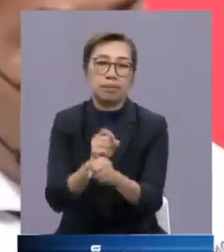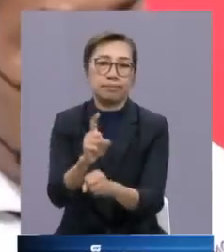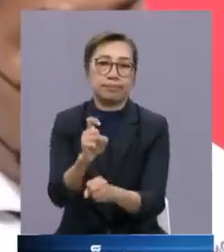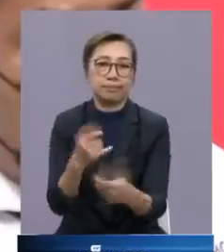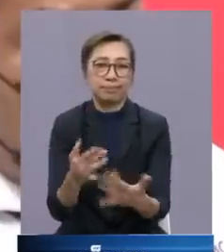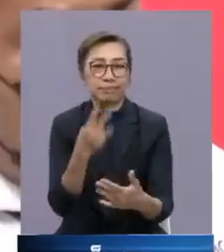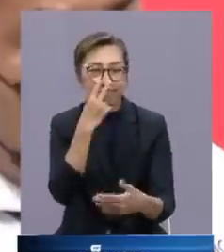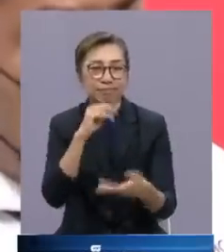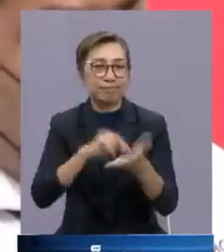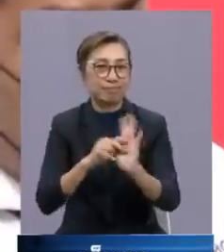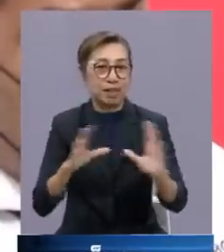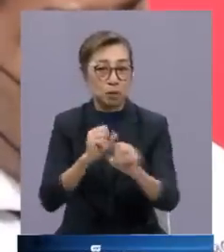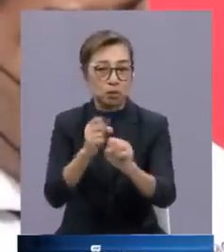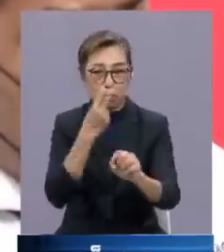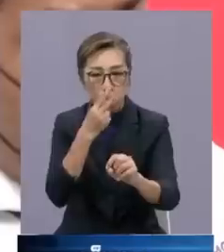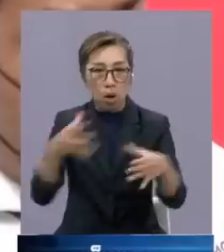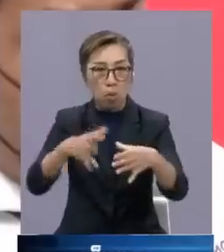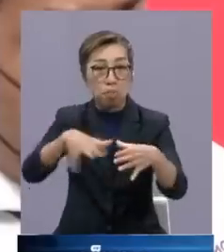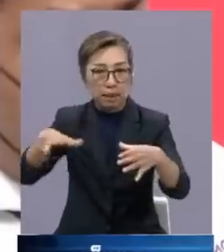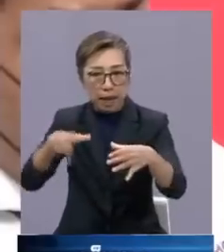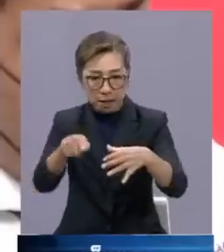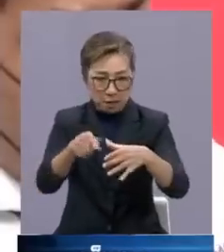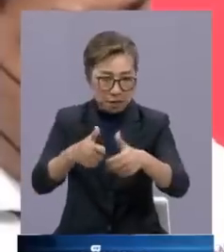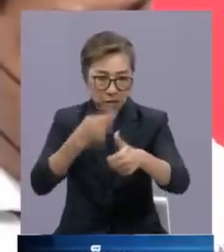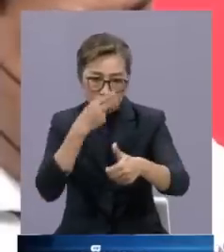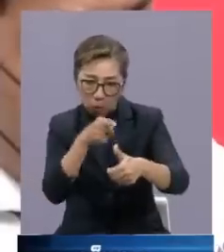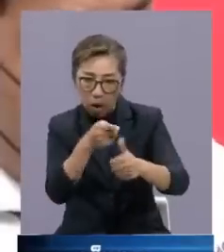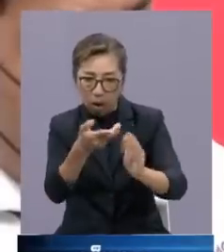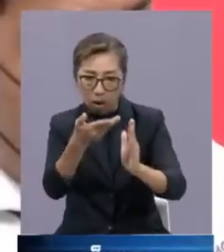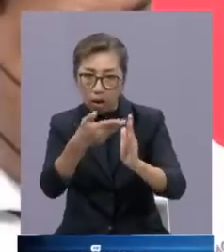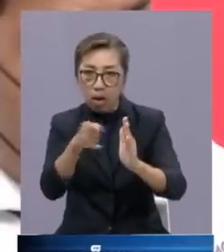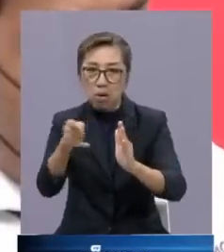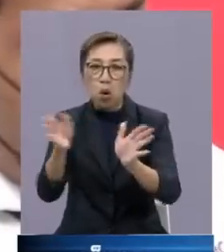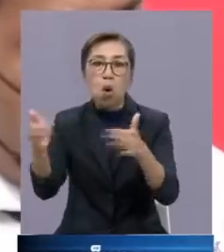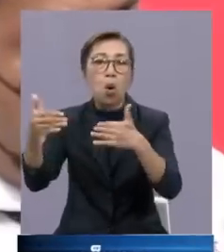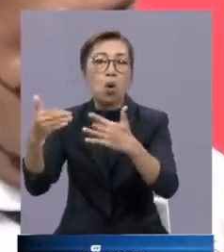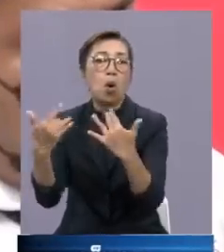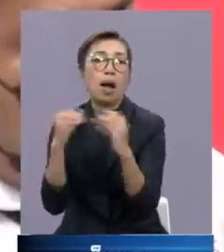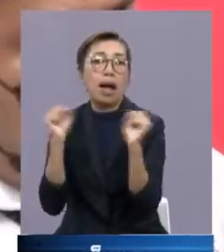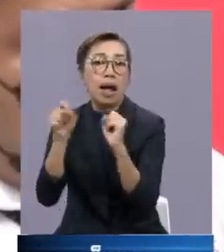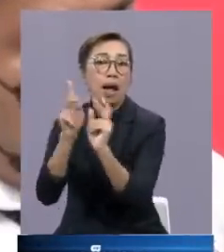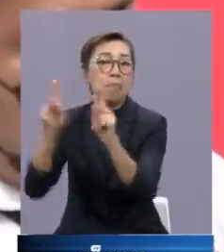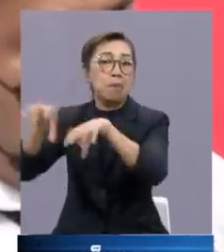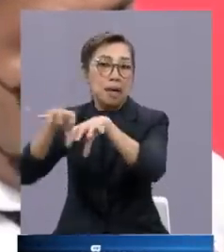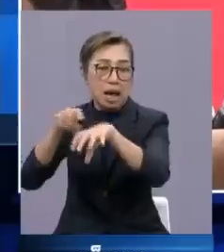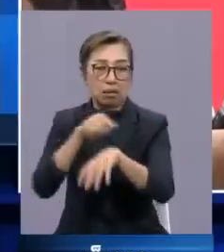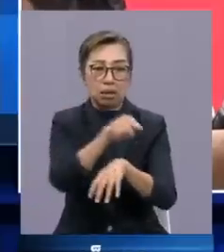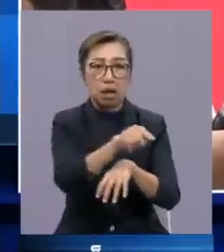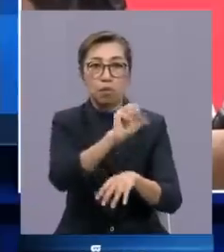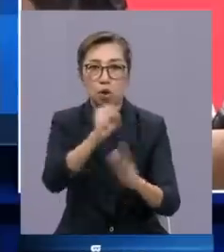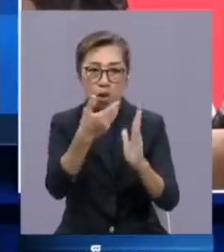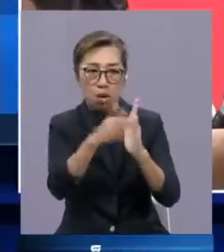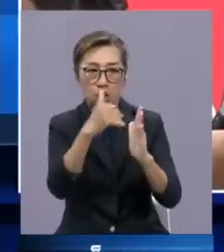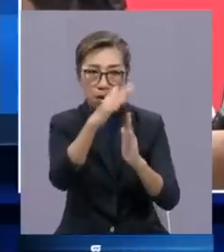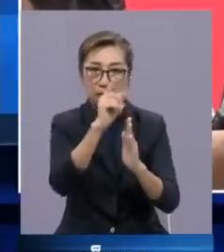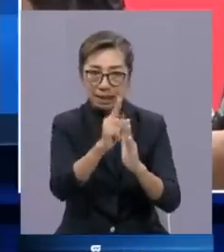วัดกำลังกันนะในสายของเพื่อไทยระหว่างสายที่นั่งอยู่บนภูกับสายที่เป็นสายภูธรจริง